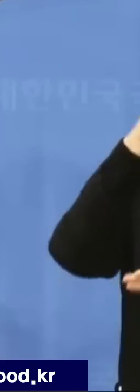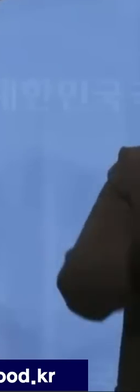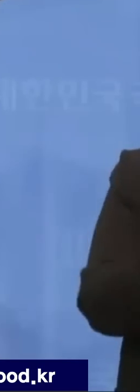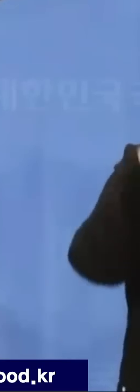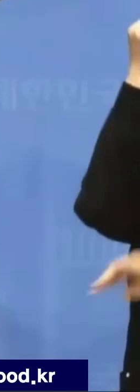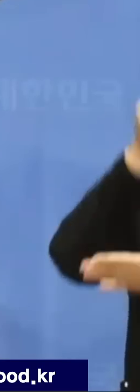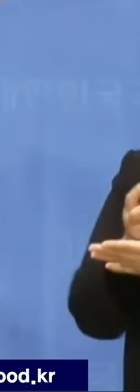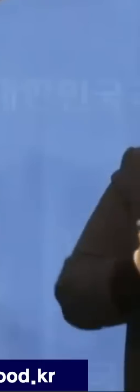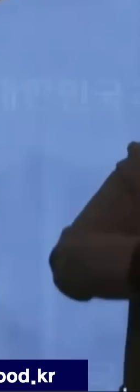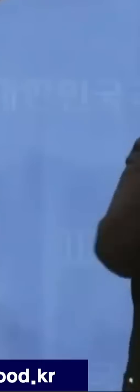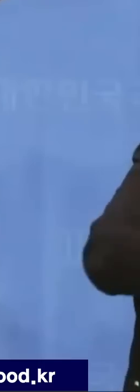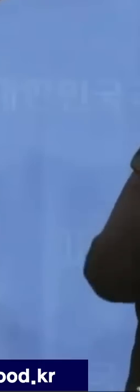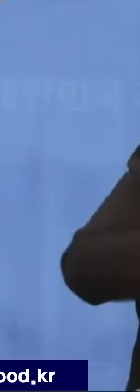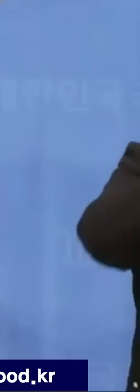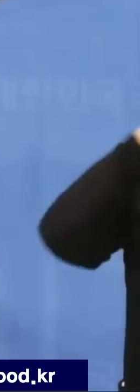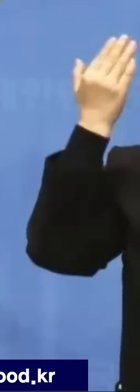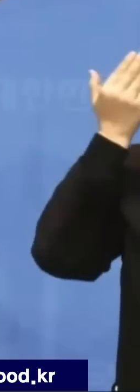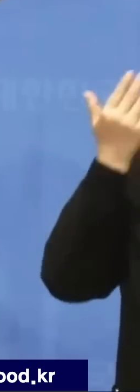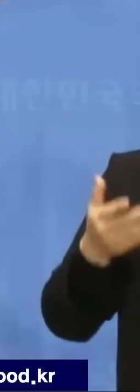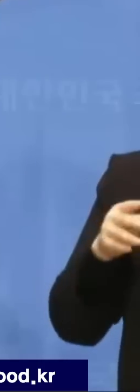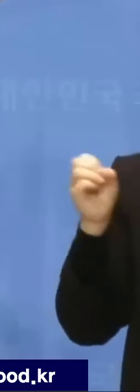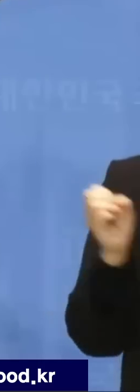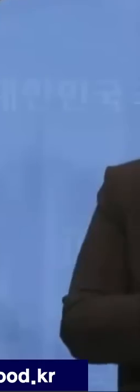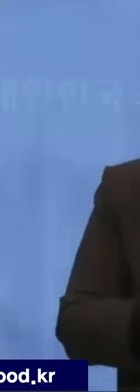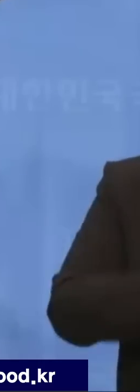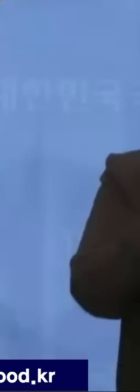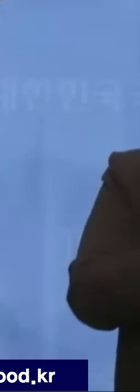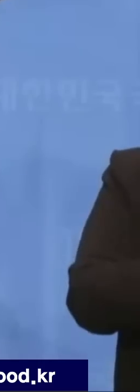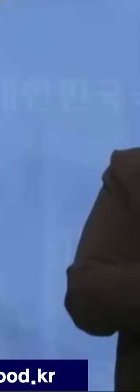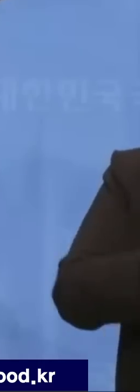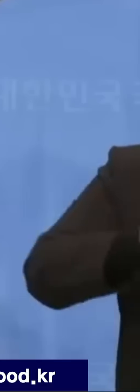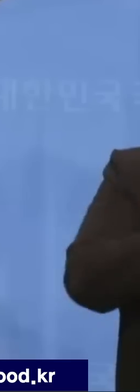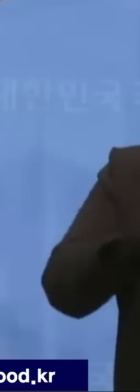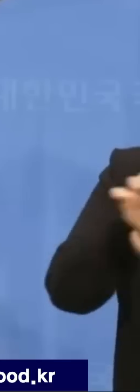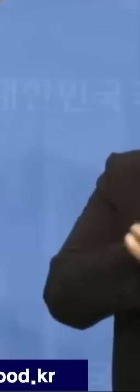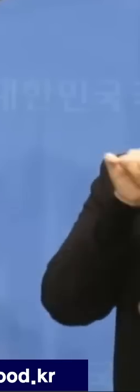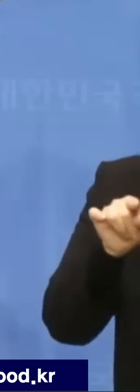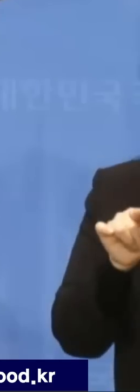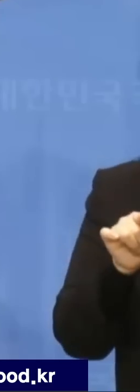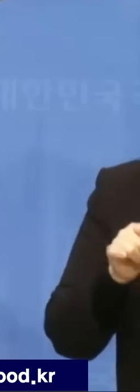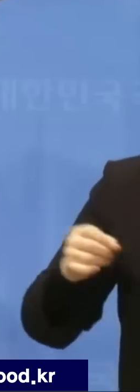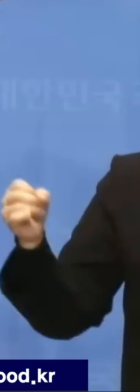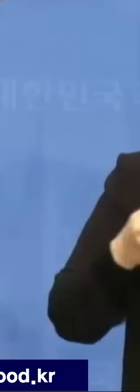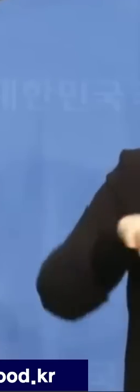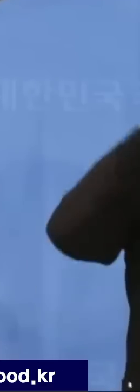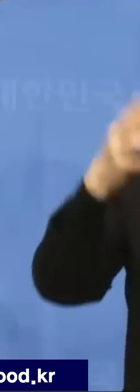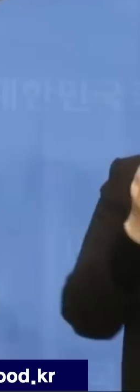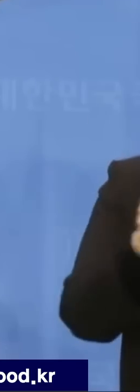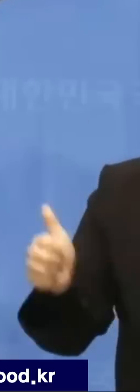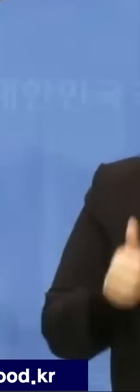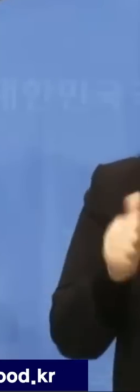원칙, 공정과 상식을 외면한 법치농단 세력은 다시 한번 온